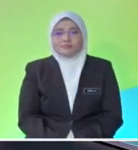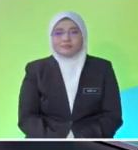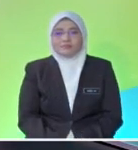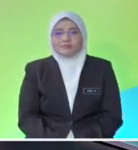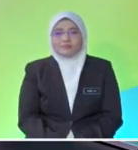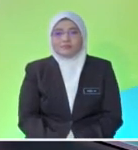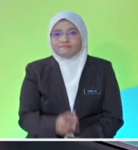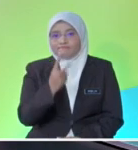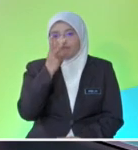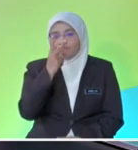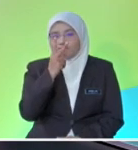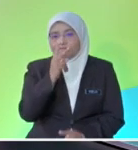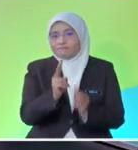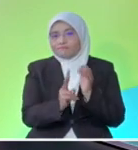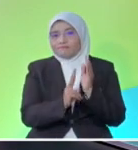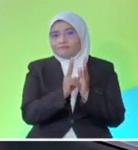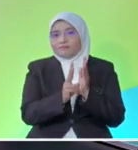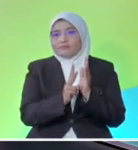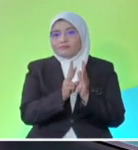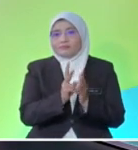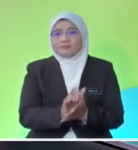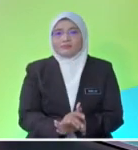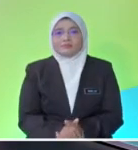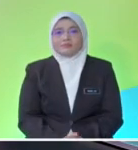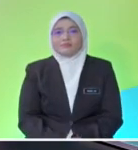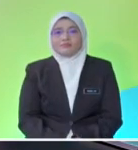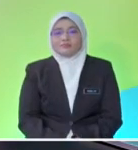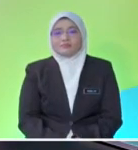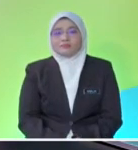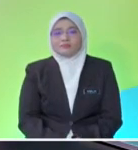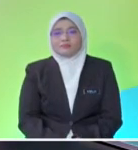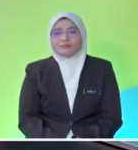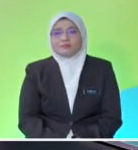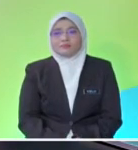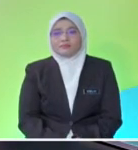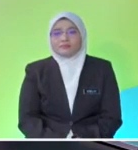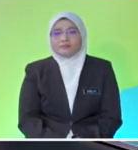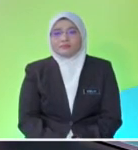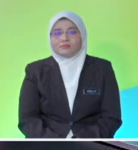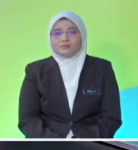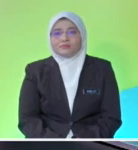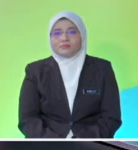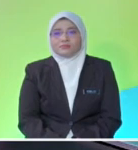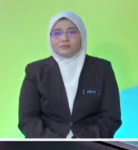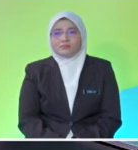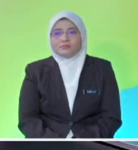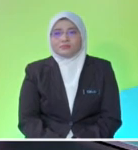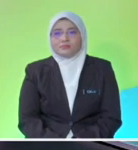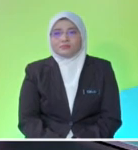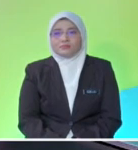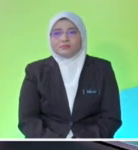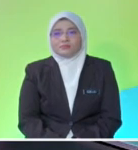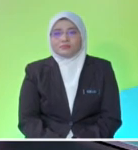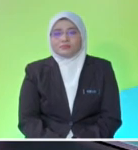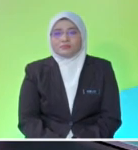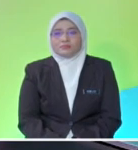tadi menggunakan tali dan juga apa penyedut minuman yang dipotong ya cikgu. Ya betul.